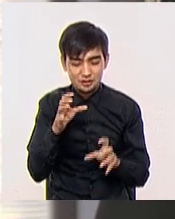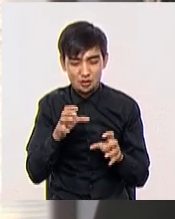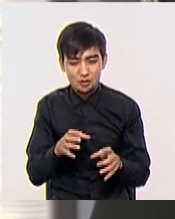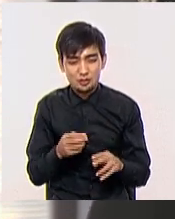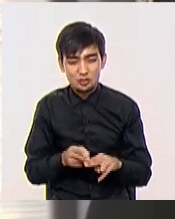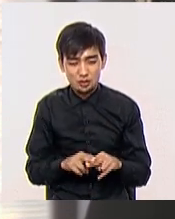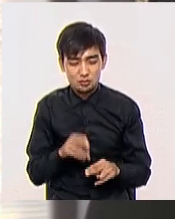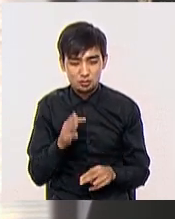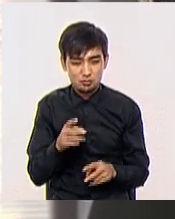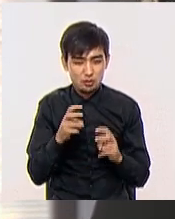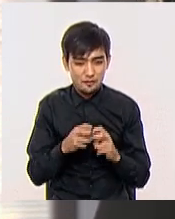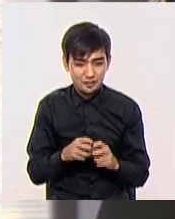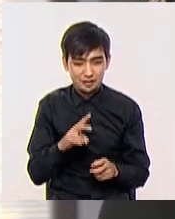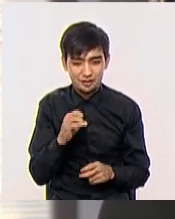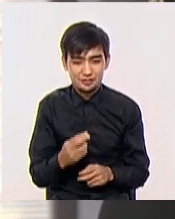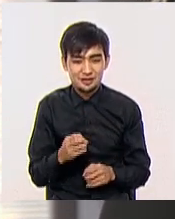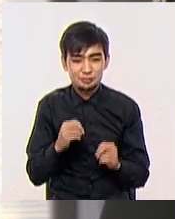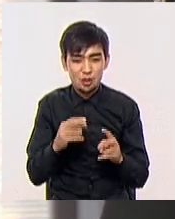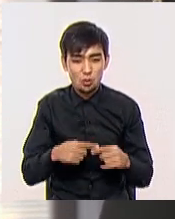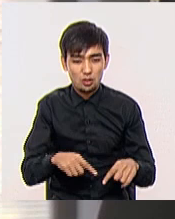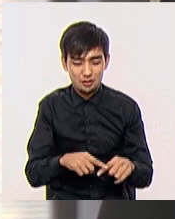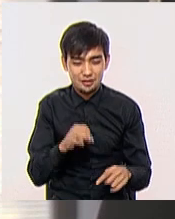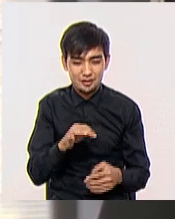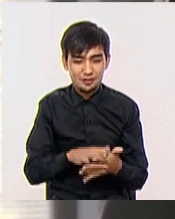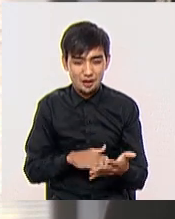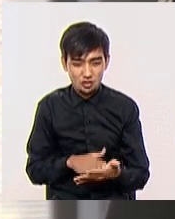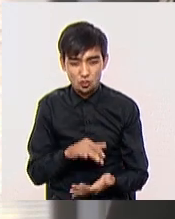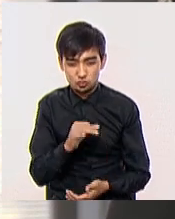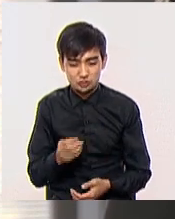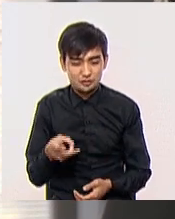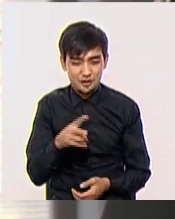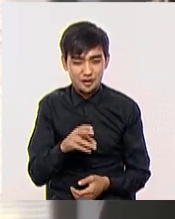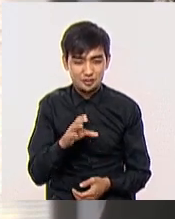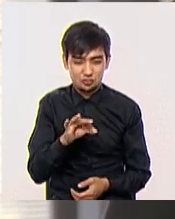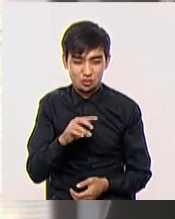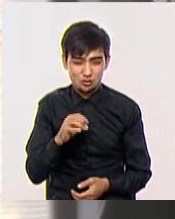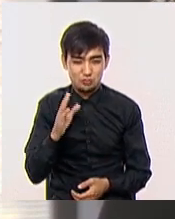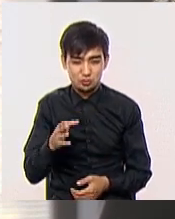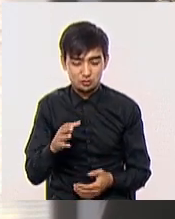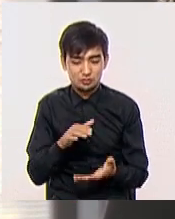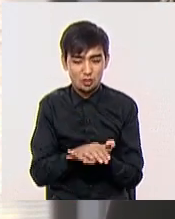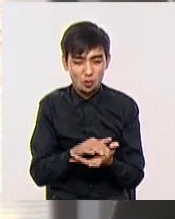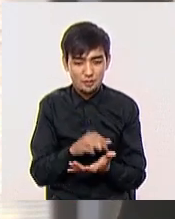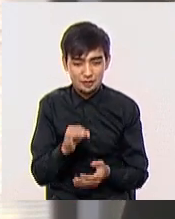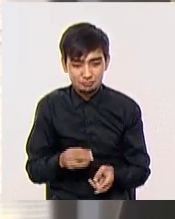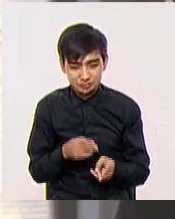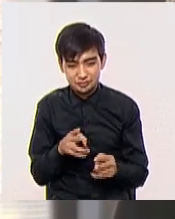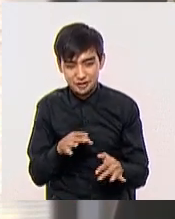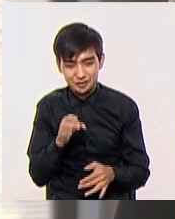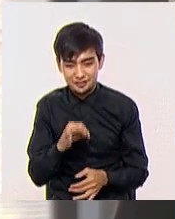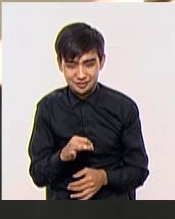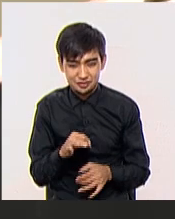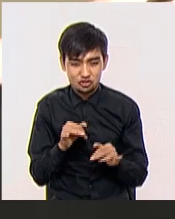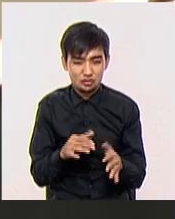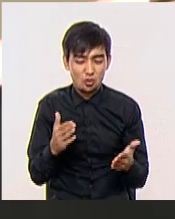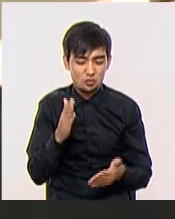будет проверена надзорным органом. А дальше уже обе стороны могут уже ознакомиться и с материалом уголовного дела, и с принятым